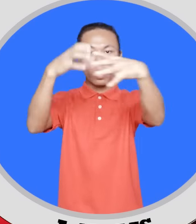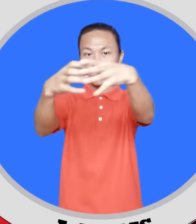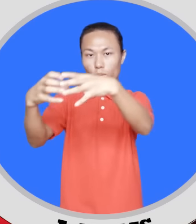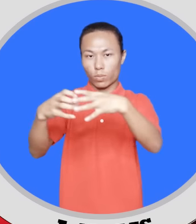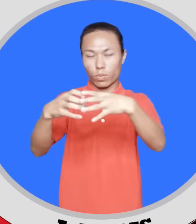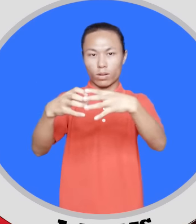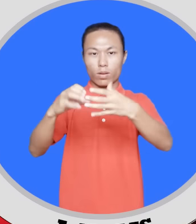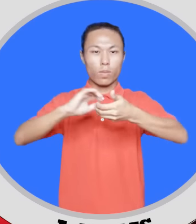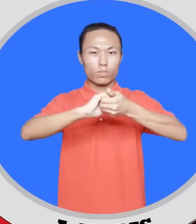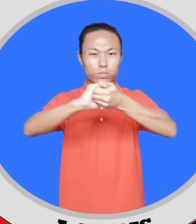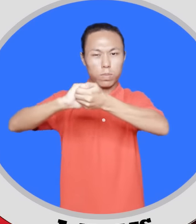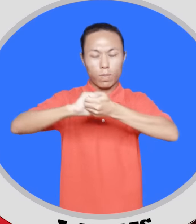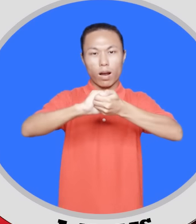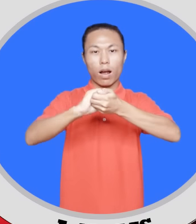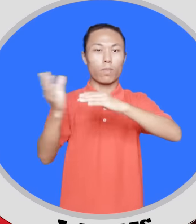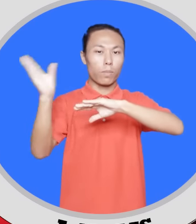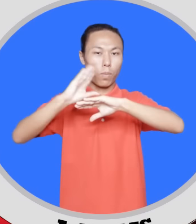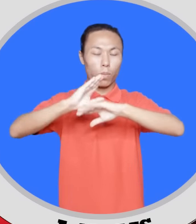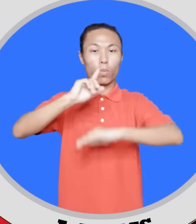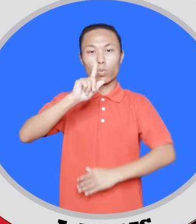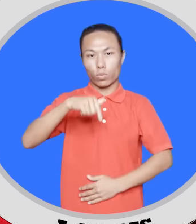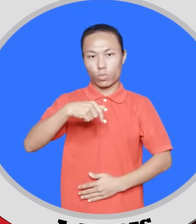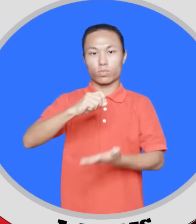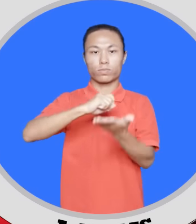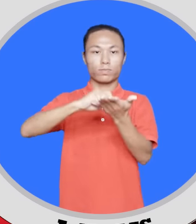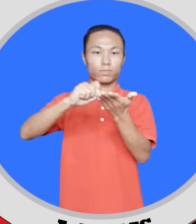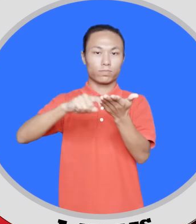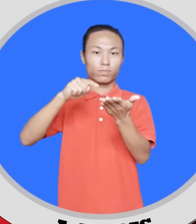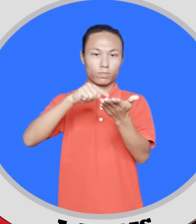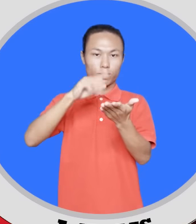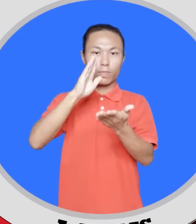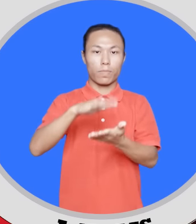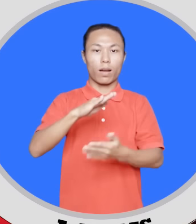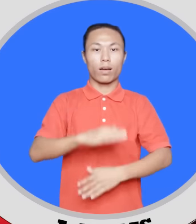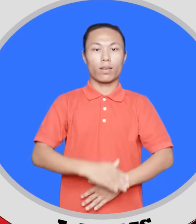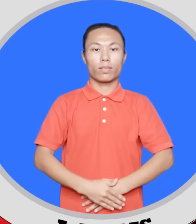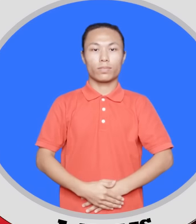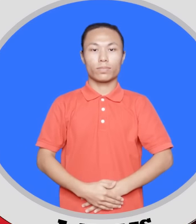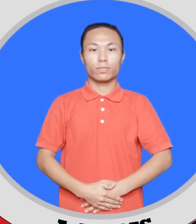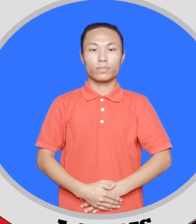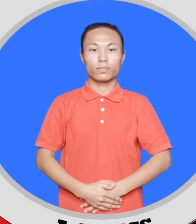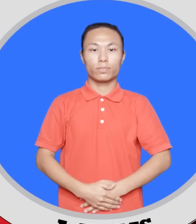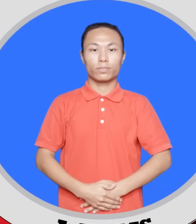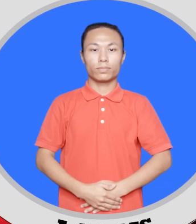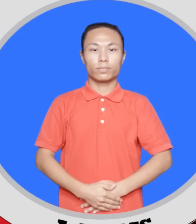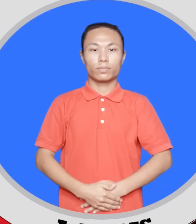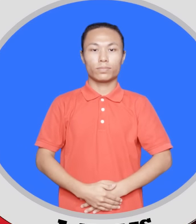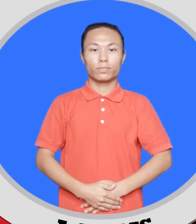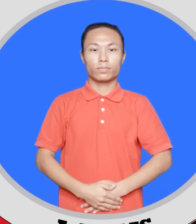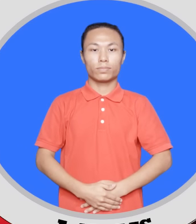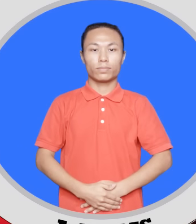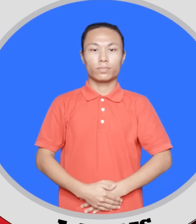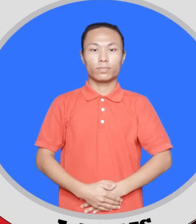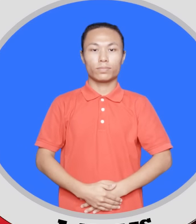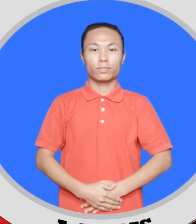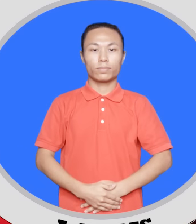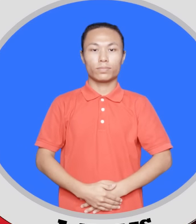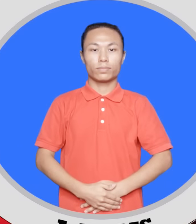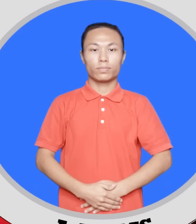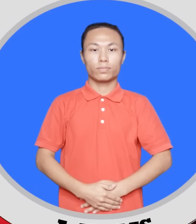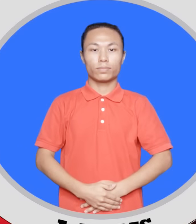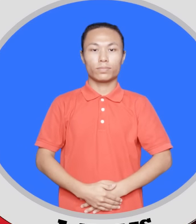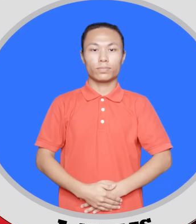ပူပေါင်းပြီးအစွမ်းကုန်ကြိုးပမ်းဆောင်ရွက်သွားမယ်လို့အမျိုးသားညီညွတ်ရေးအစိုးရကဇူလိုင်လ9ရက်62ချိန်မြောက် 7 July